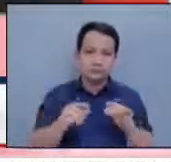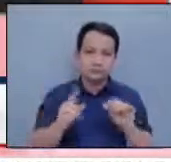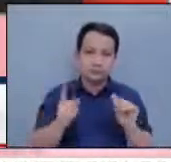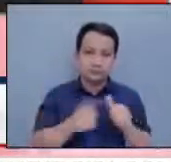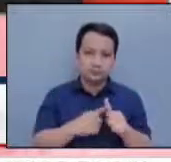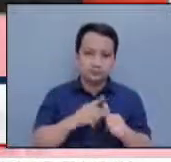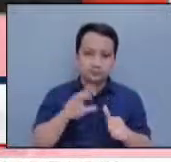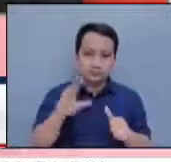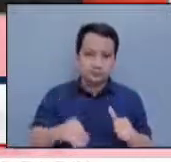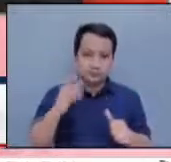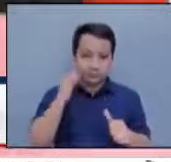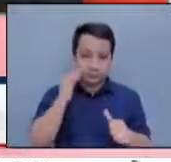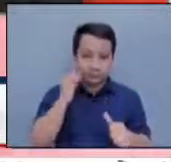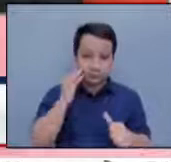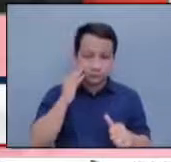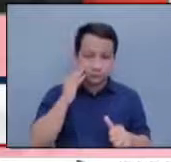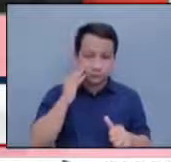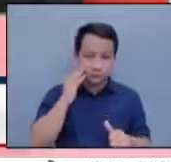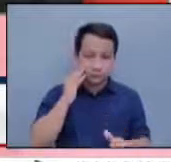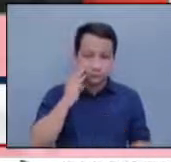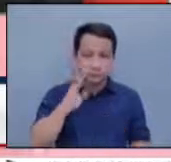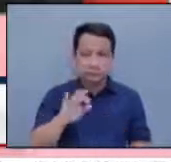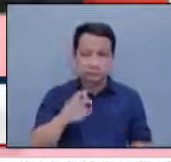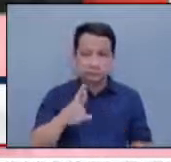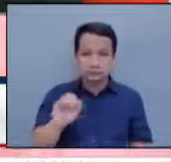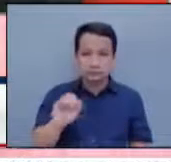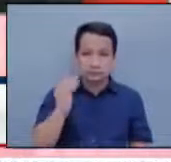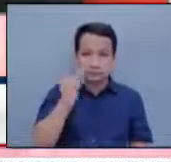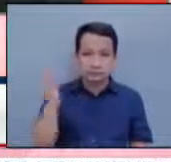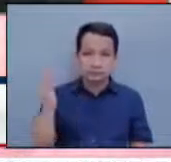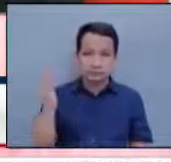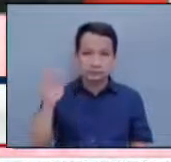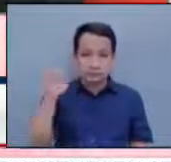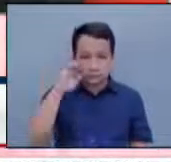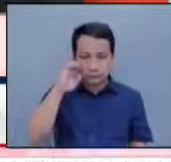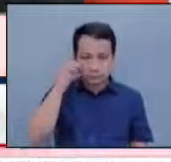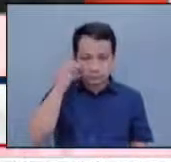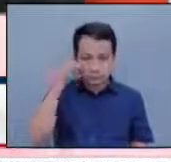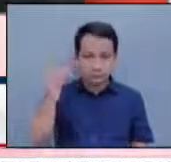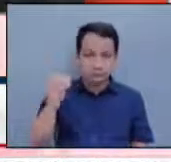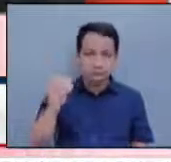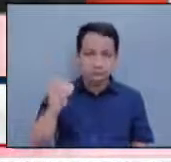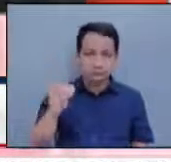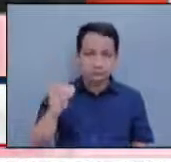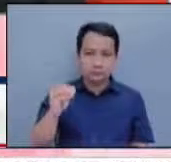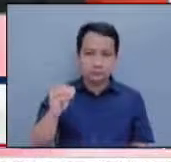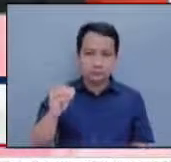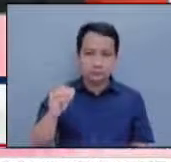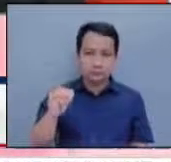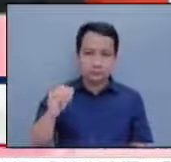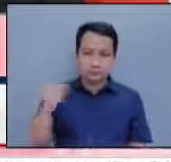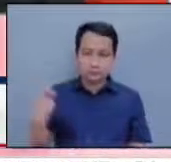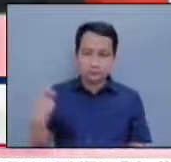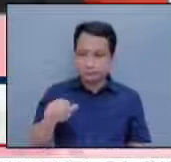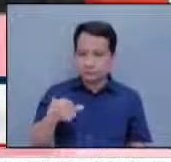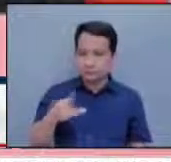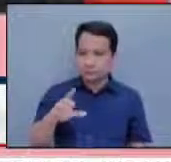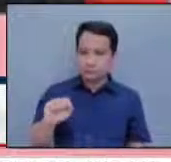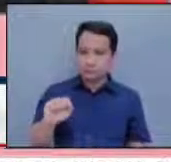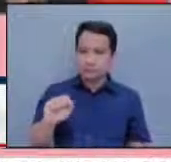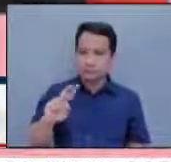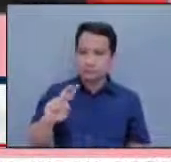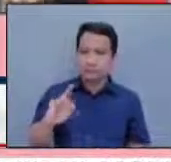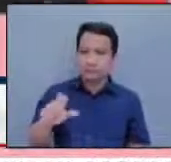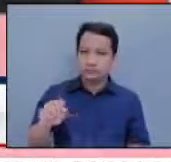chairman of PRC, I mean PR Vires, Dr. Eduardo Ong, Asek Vidal of